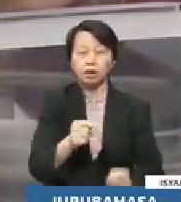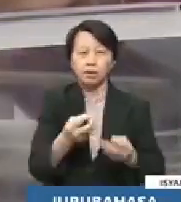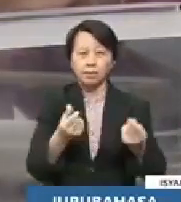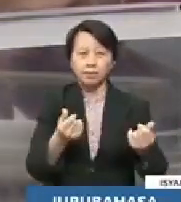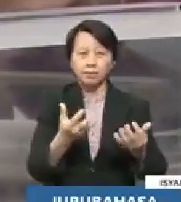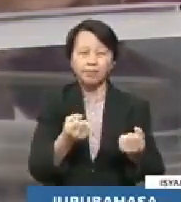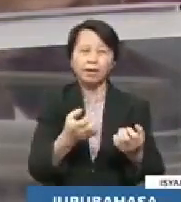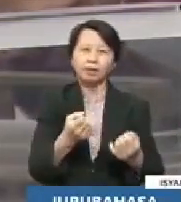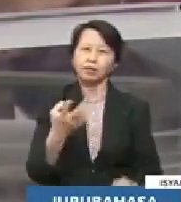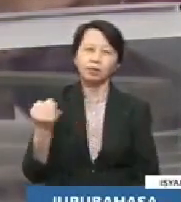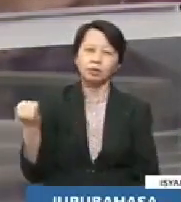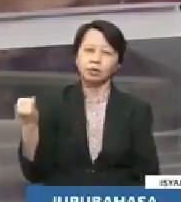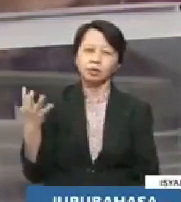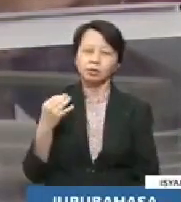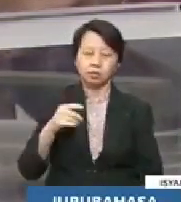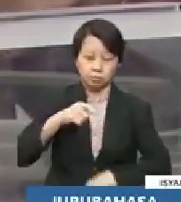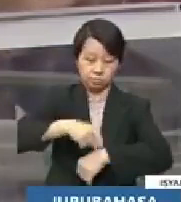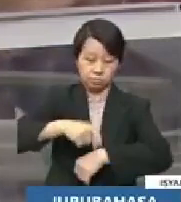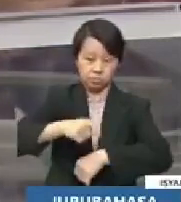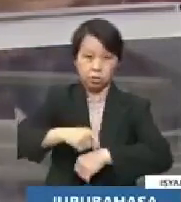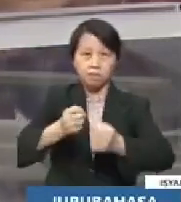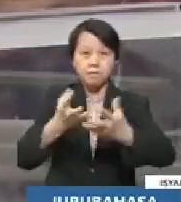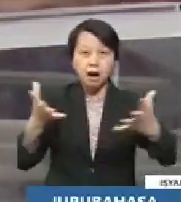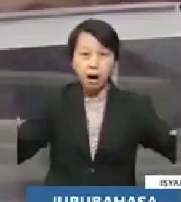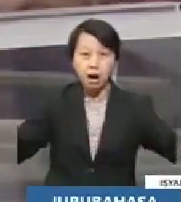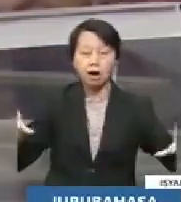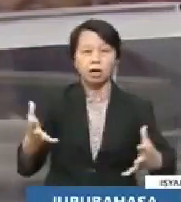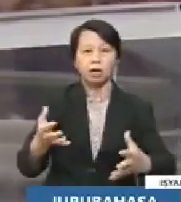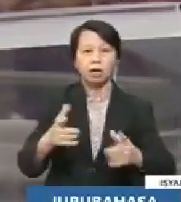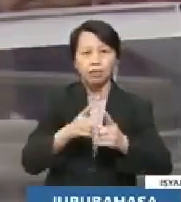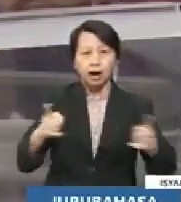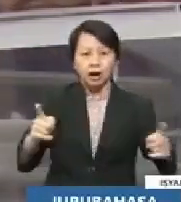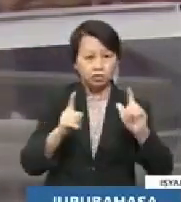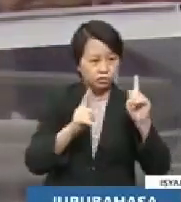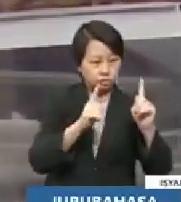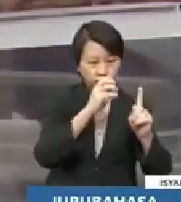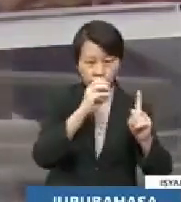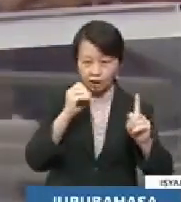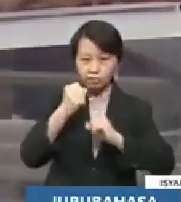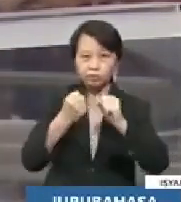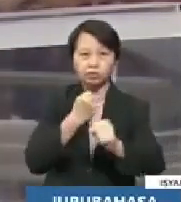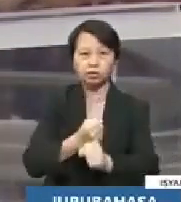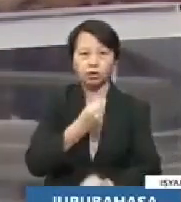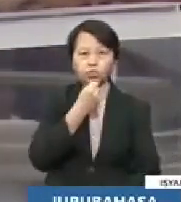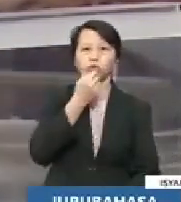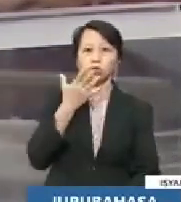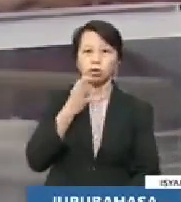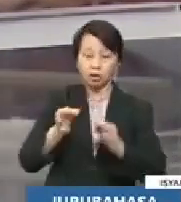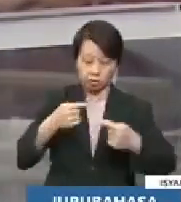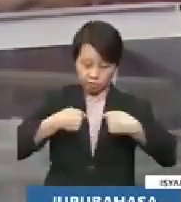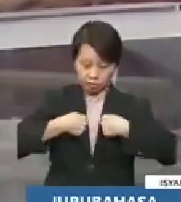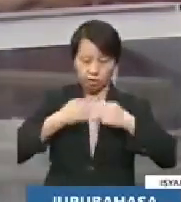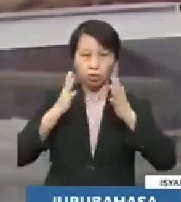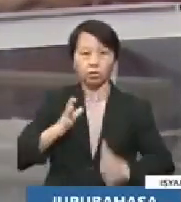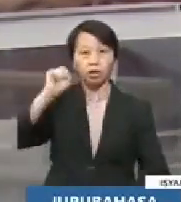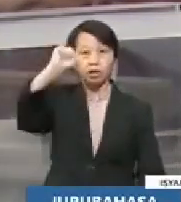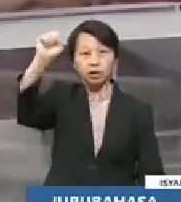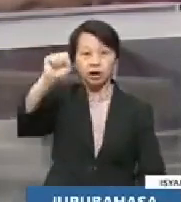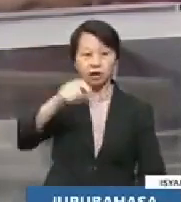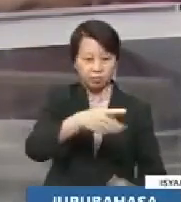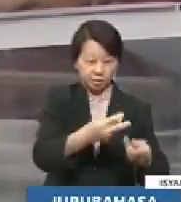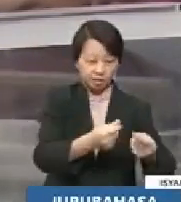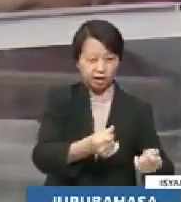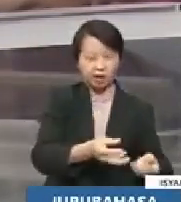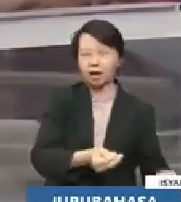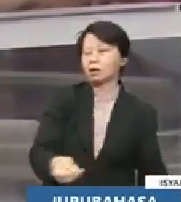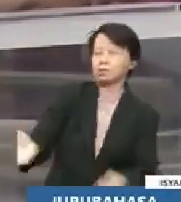terlalu besar dan masanya juga terlalu banyak dan terlalu panjang jadi kalau saya sebagai orang Sabah daripada